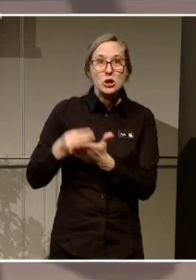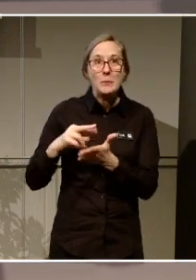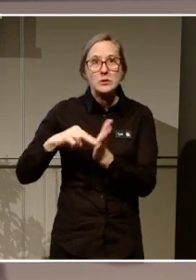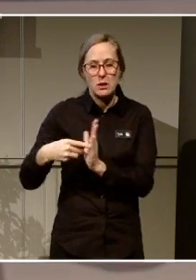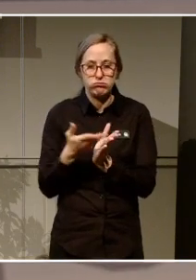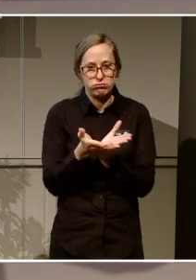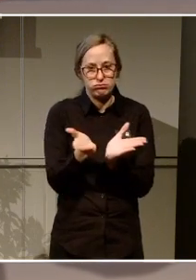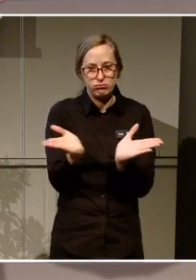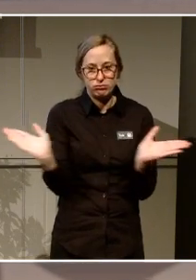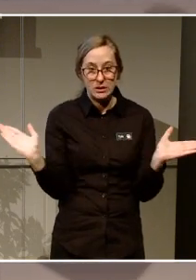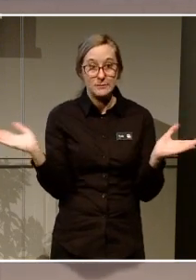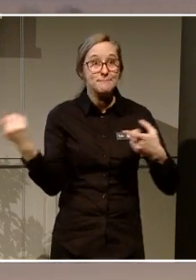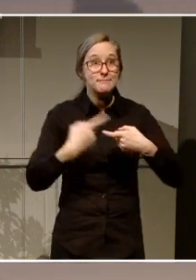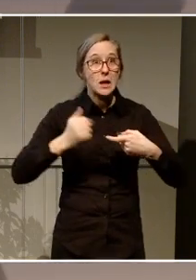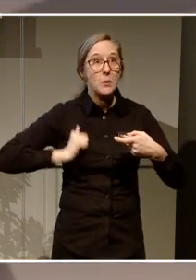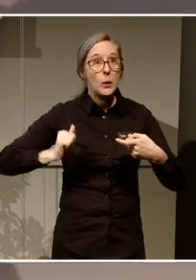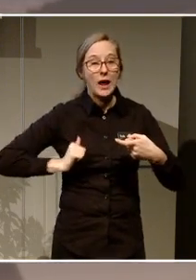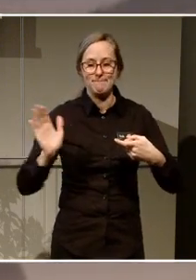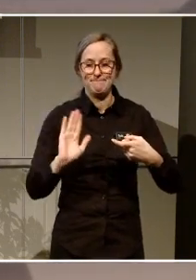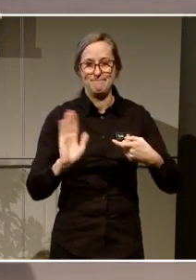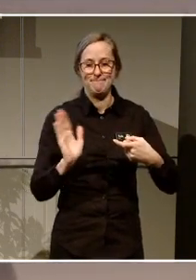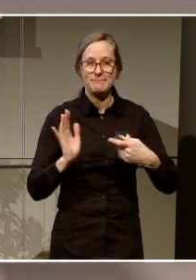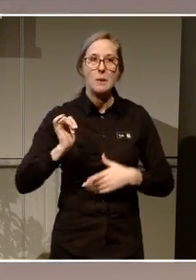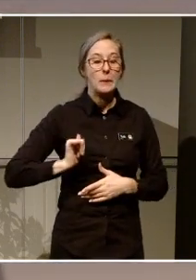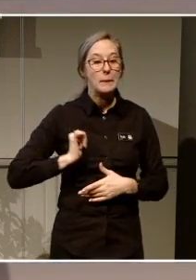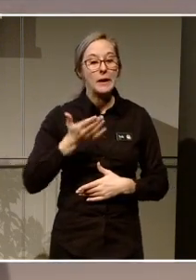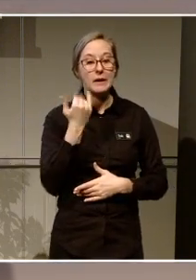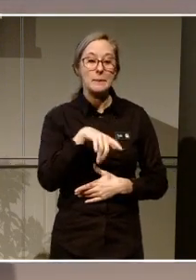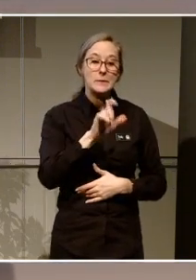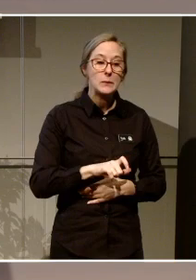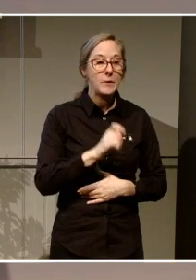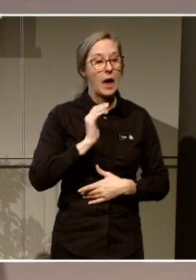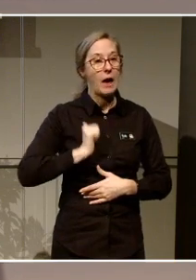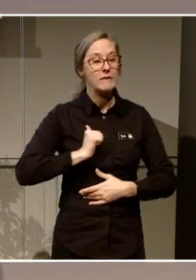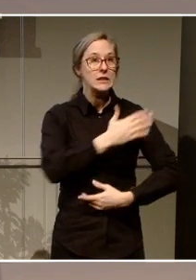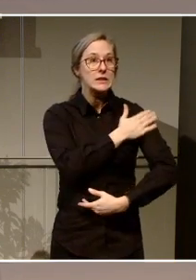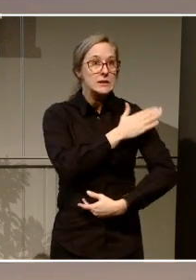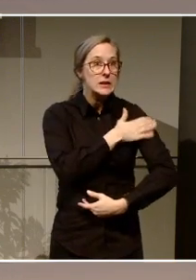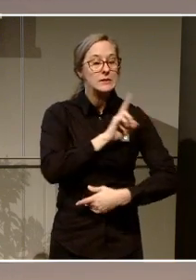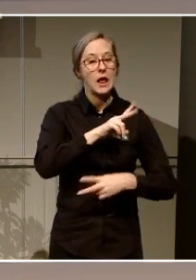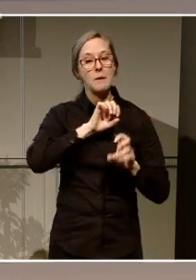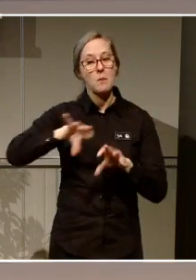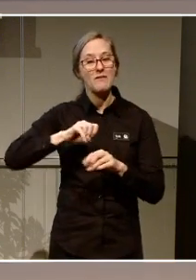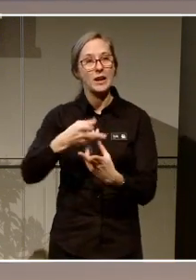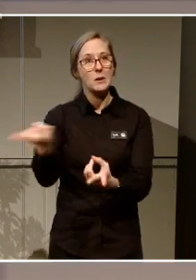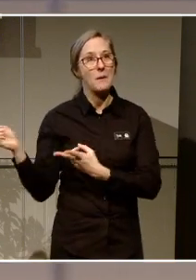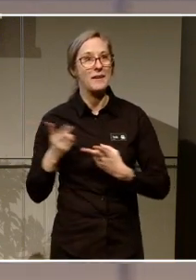Det har inte med brukarna att göra, för de kan vara antingen de som utnyttjar tjänster eller med att påverka demokratiskt.